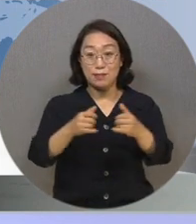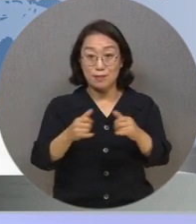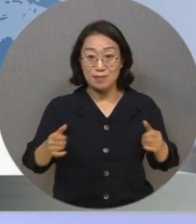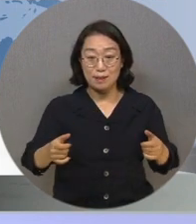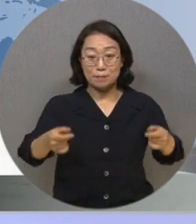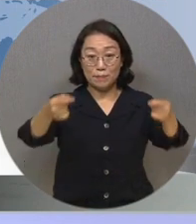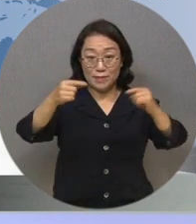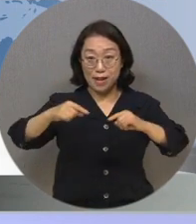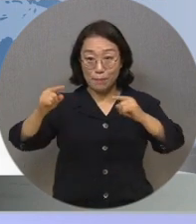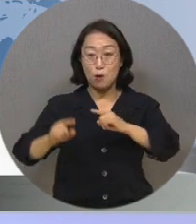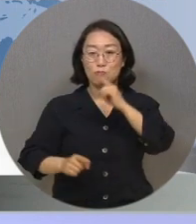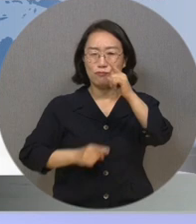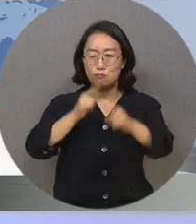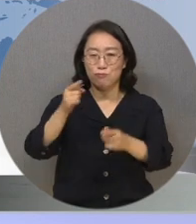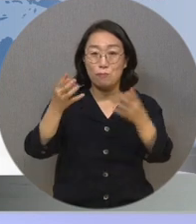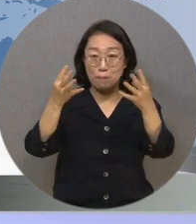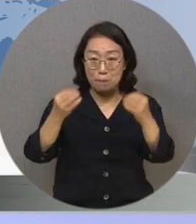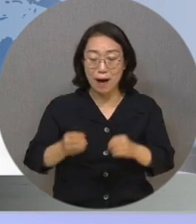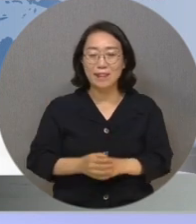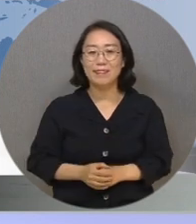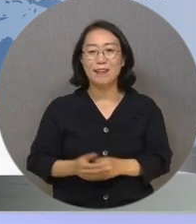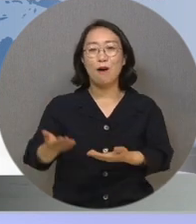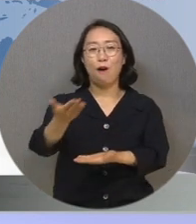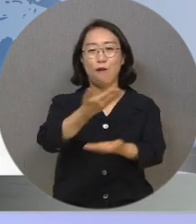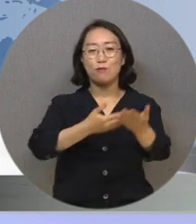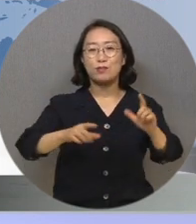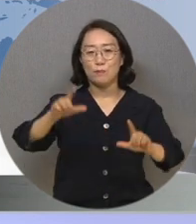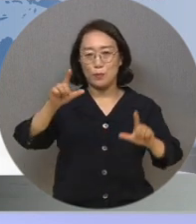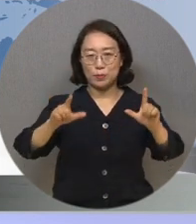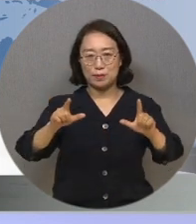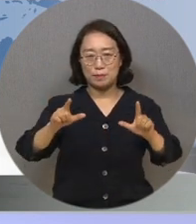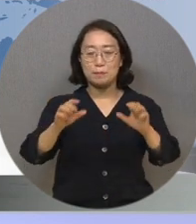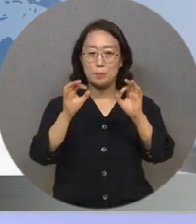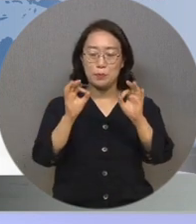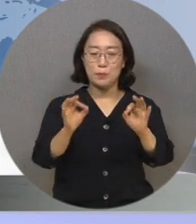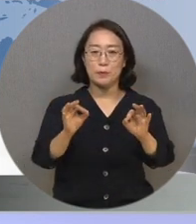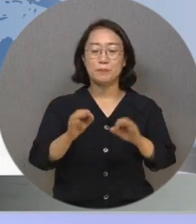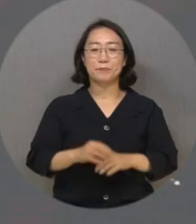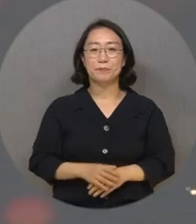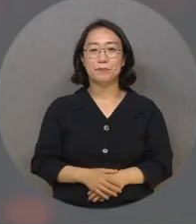참여하며 음악으로 하나 되는 시간을 보내는데요. 황병양 기자입니다.